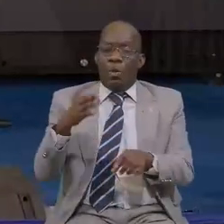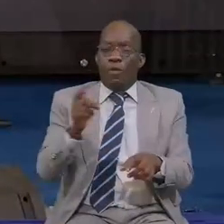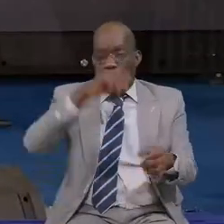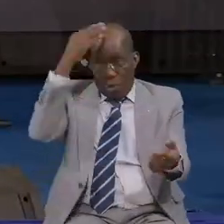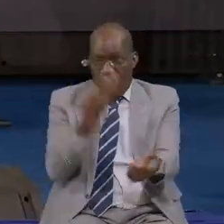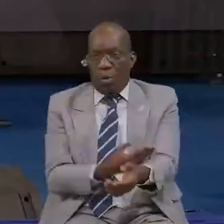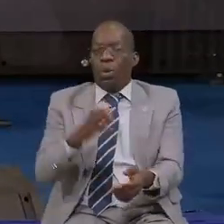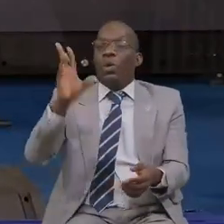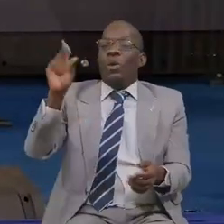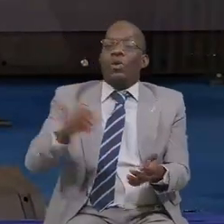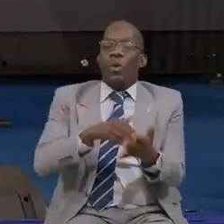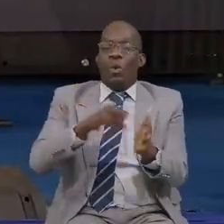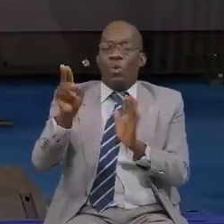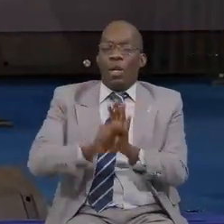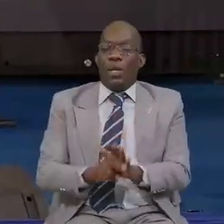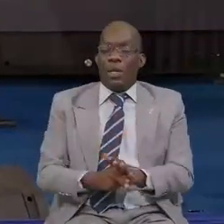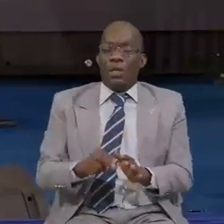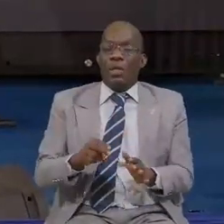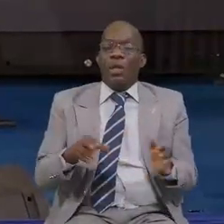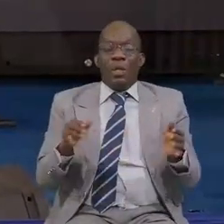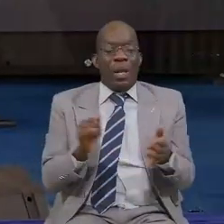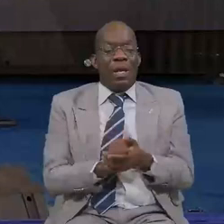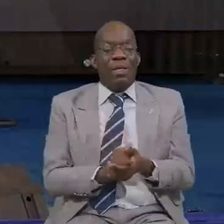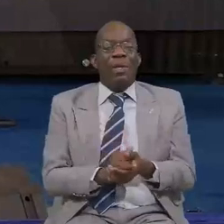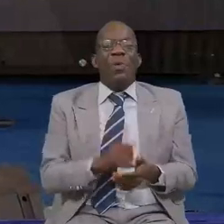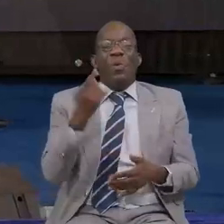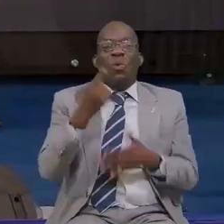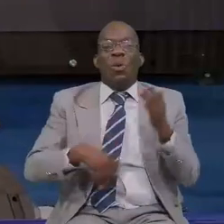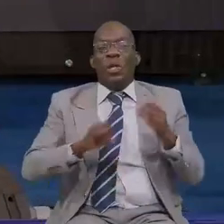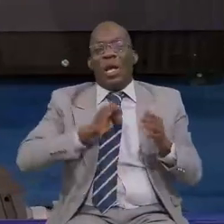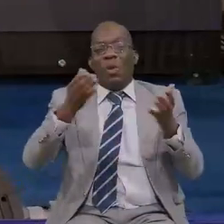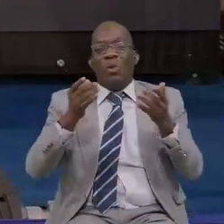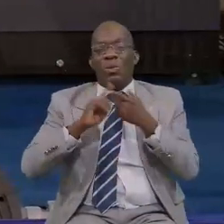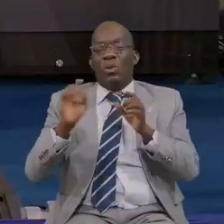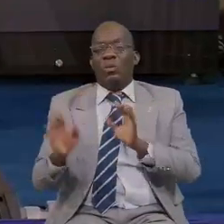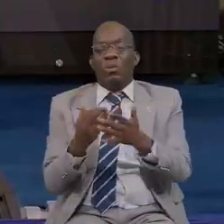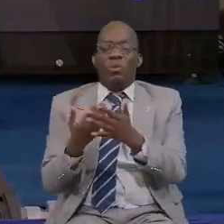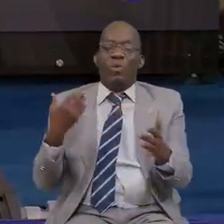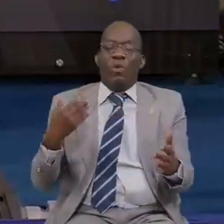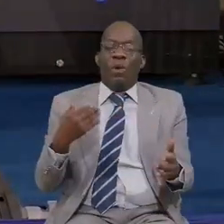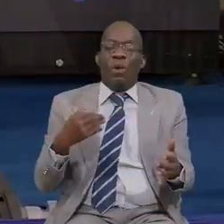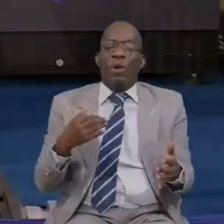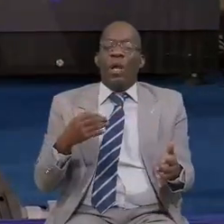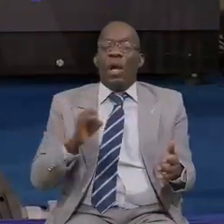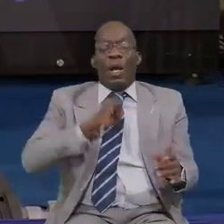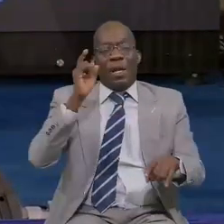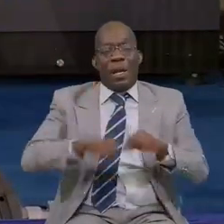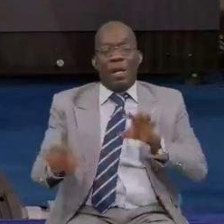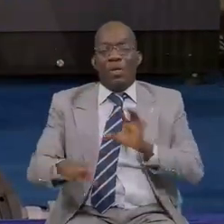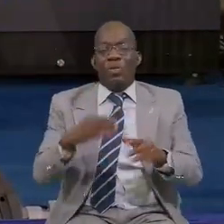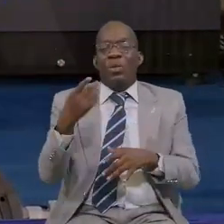dire. Oh, ce que je voulais faire, je n'arrive pas à faire. Et les choses que je ne veux pas faire, c'est ça que je fais.